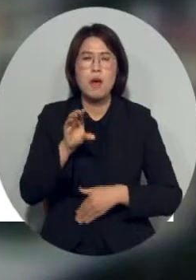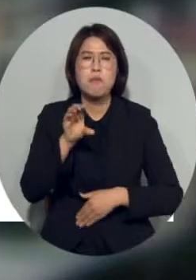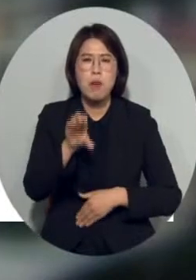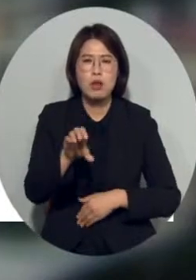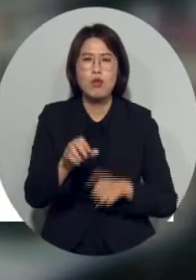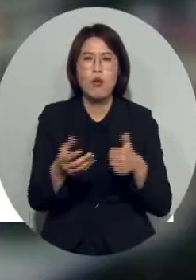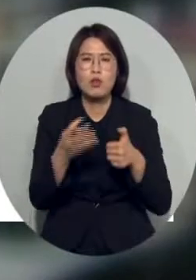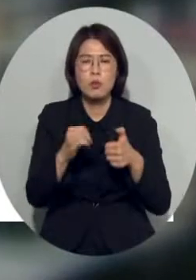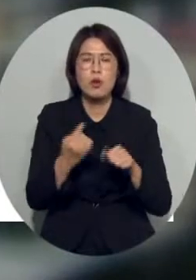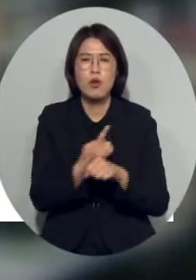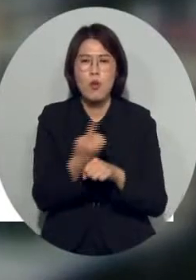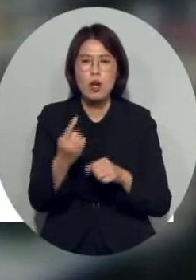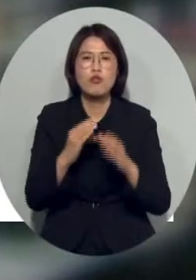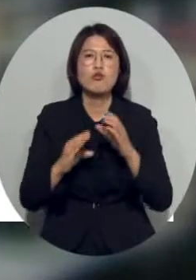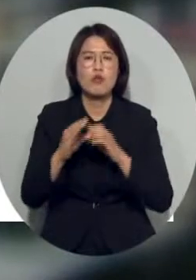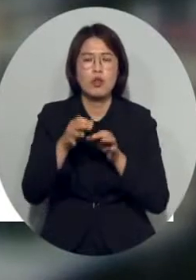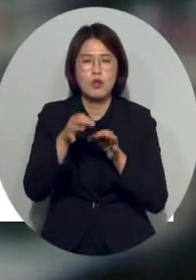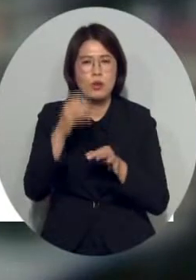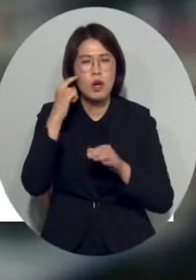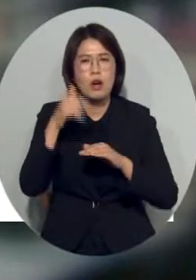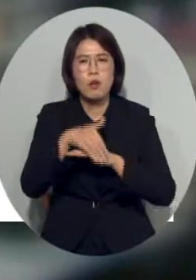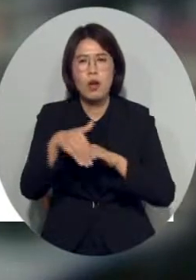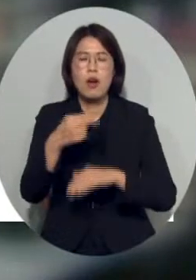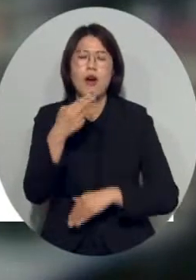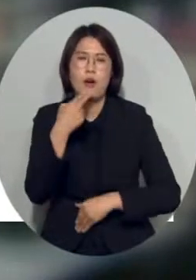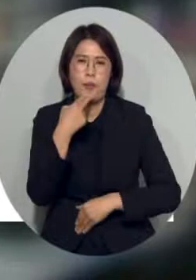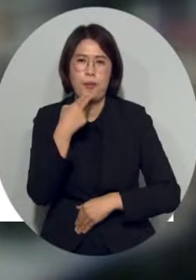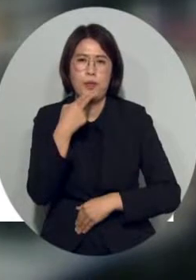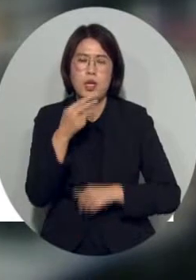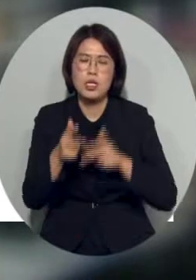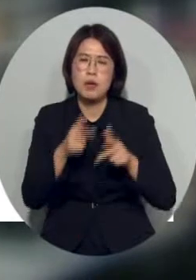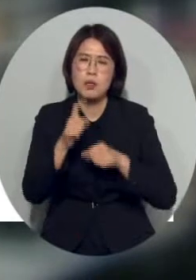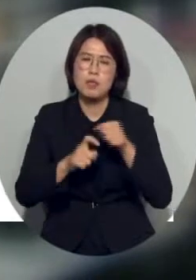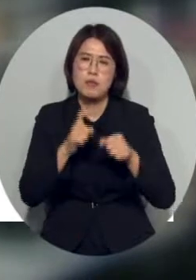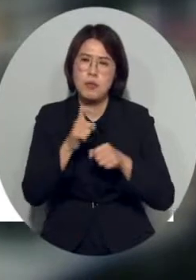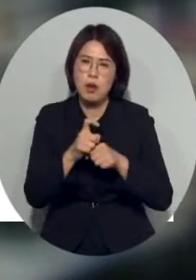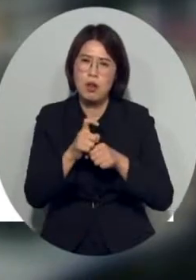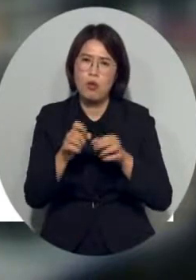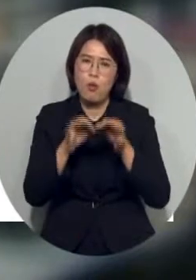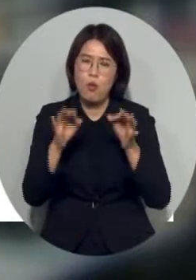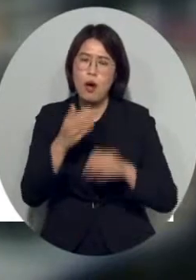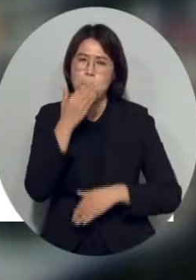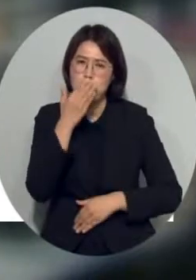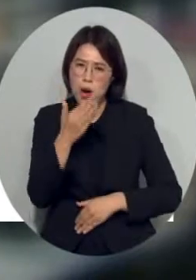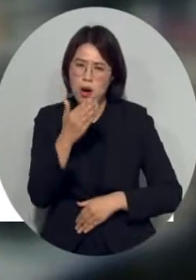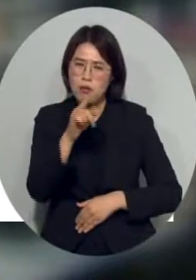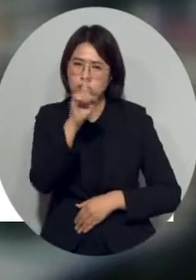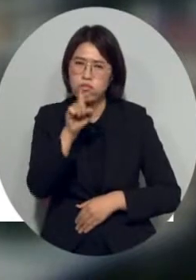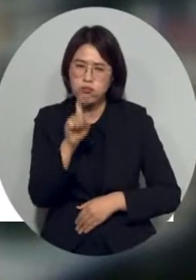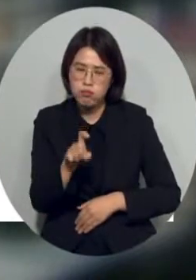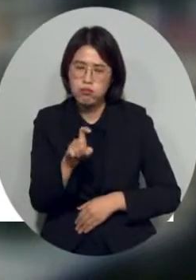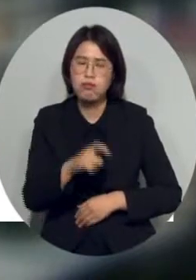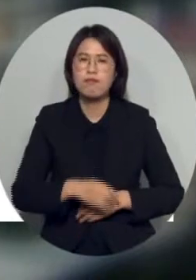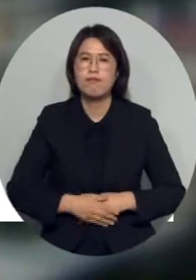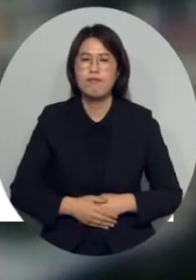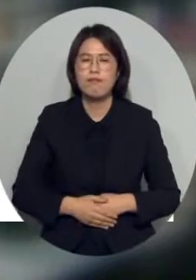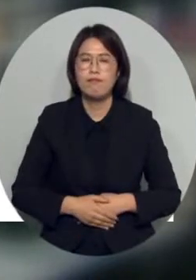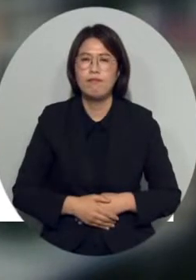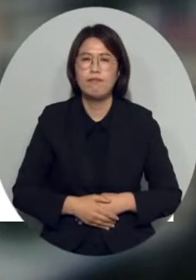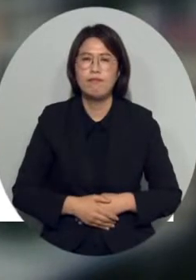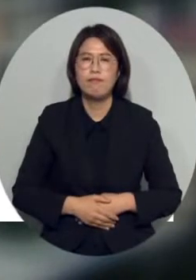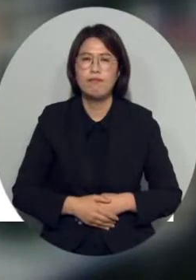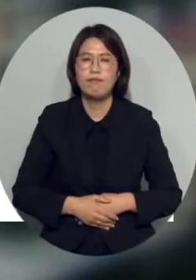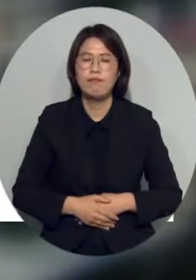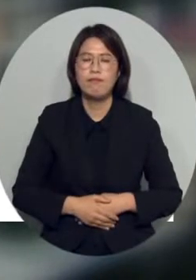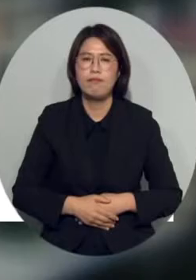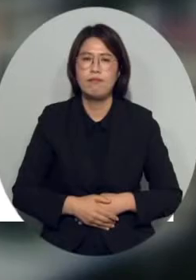50억 원 외에 추가 투자 계획은 없어서 사업을 10년간 끌고 갈수 있을지는 미지수입니다. 이 소식은